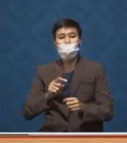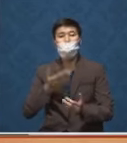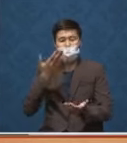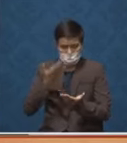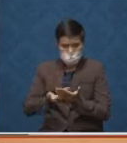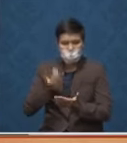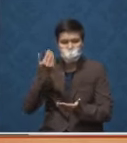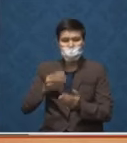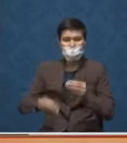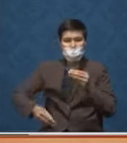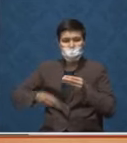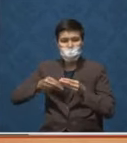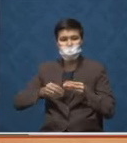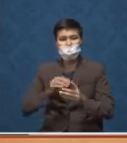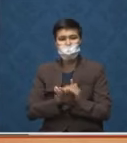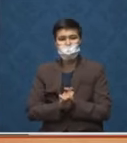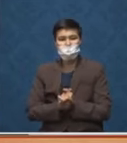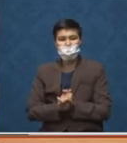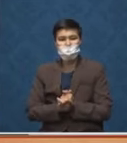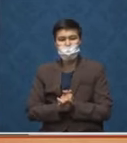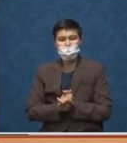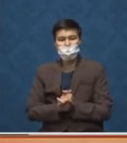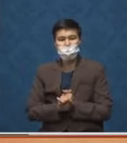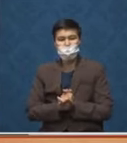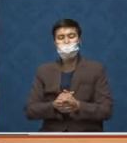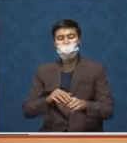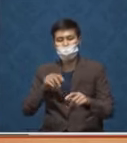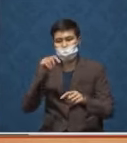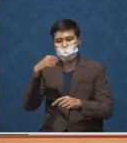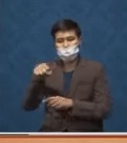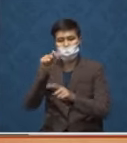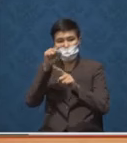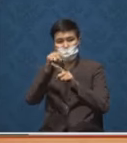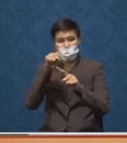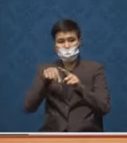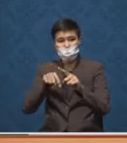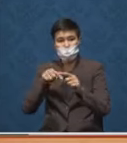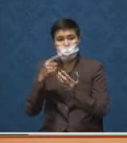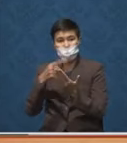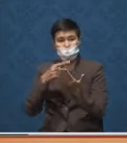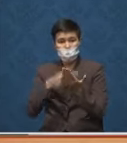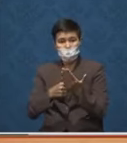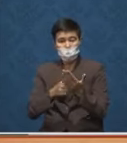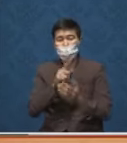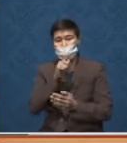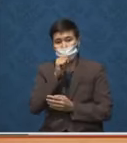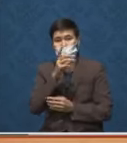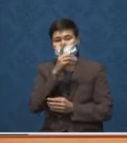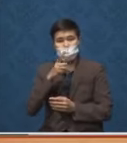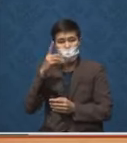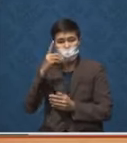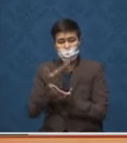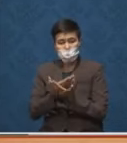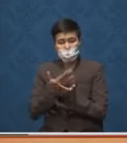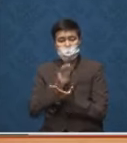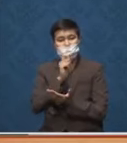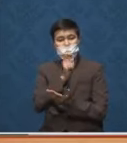พงขึ้นขั้นต่ำๆคือ 10% อันนี้จากที่ปรึกษาที่ True และ Dtac ออกตังให้เลยนะคะ